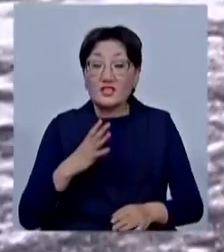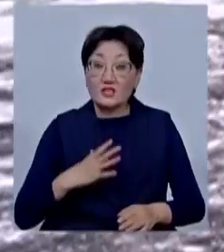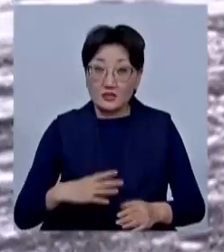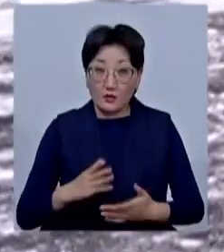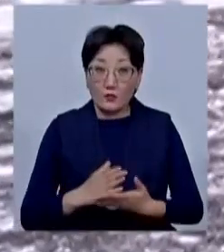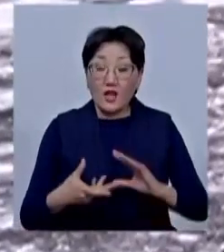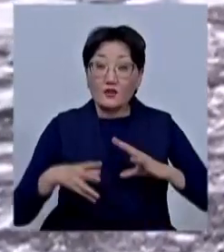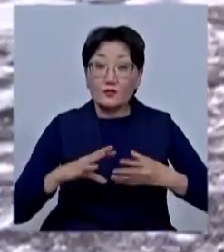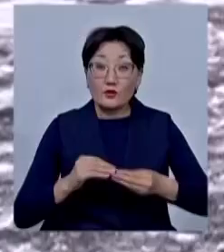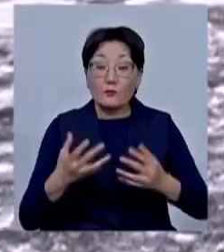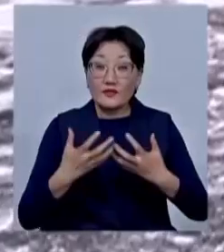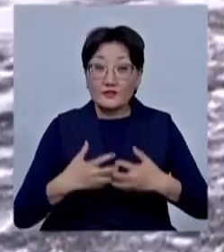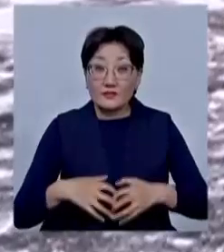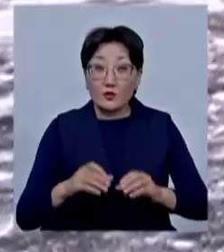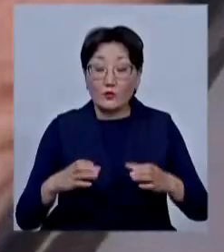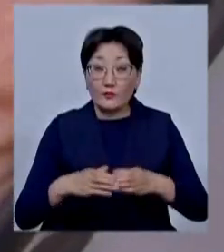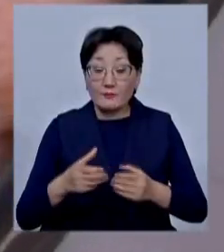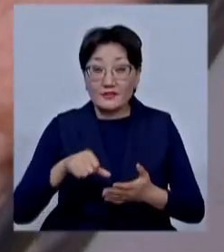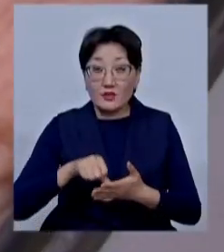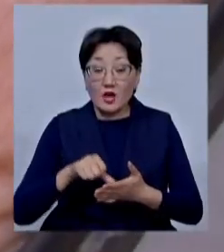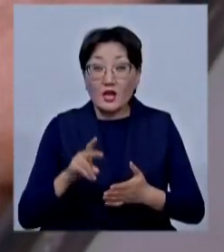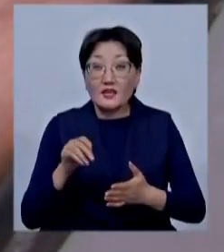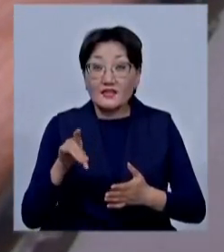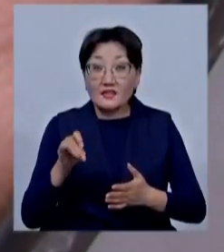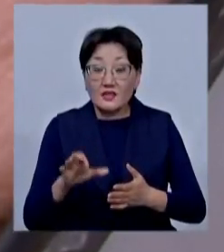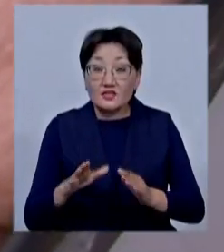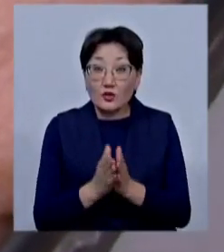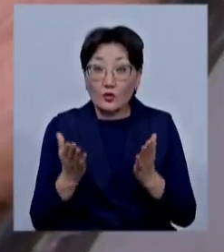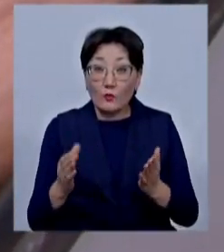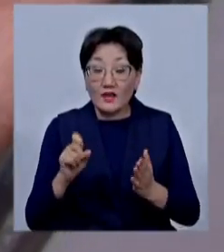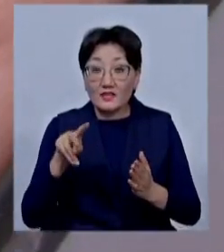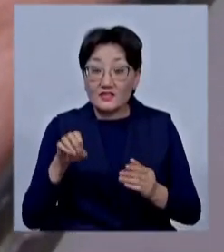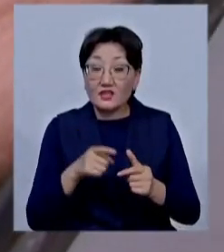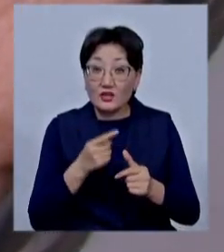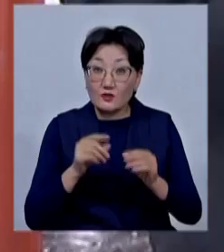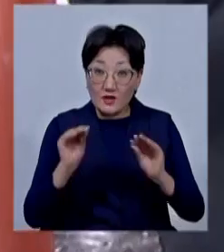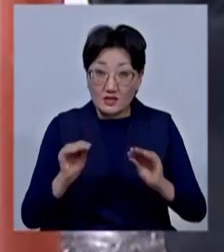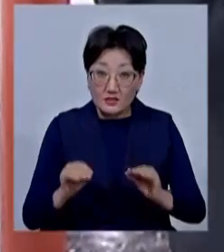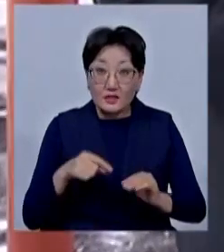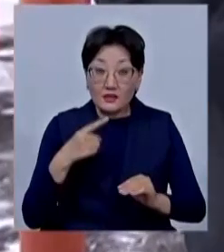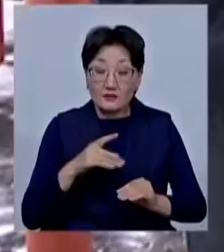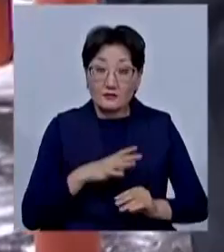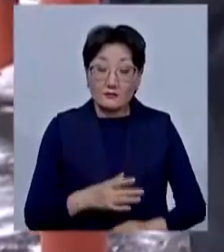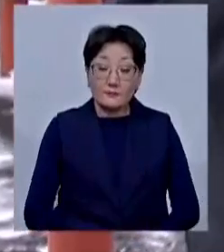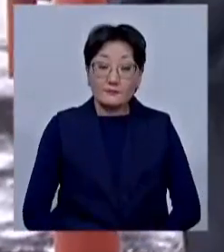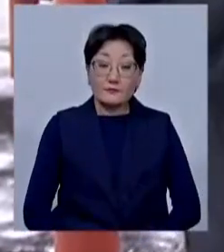екен. Нәтижесін есепке алған комитет өкілі Киннес кітабына Александрдың есімі жазылатынын айтты.